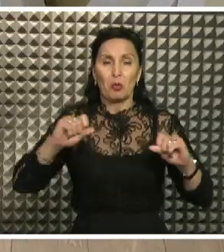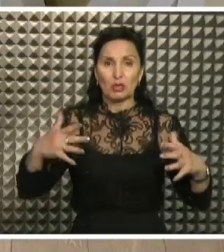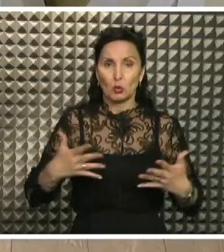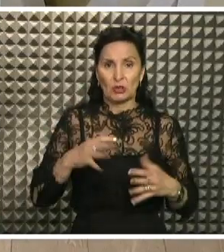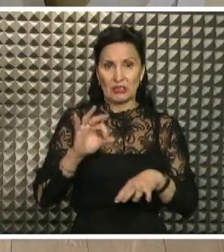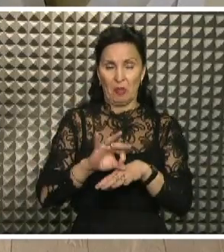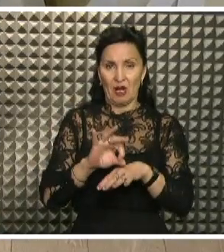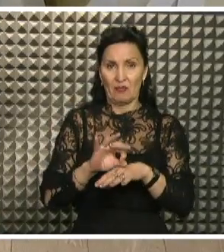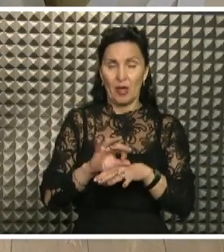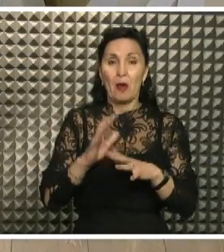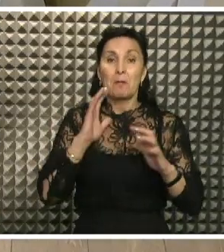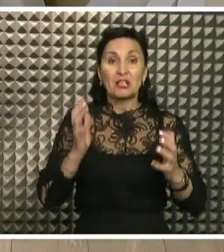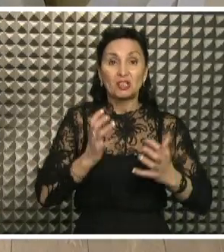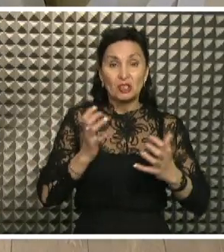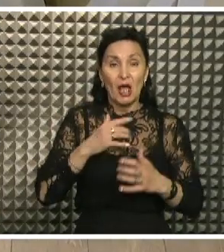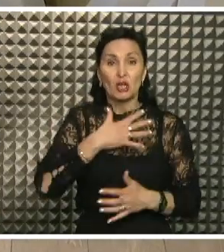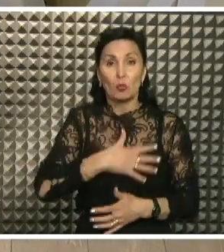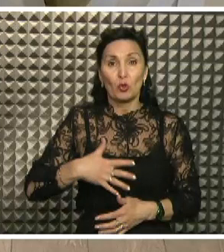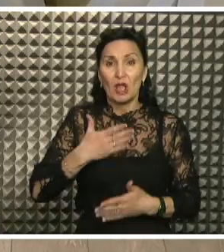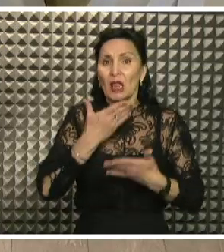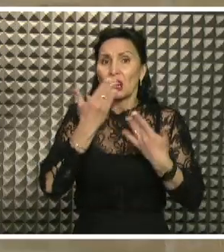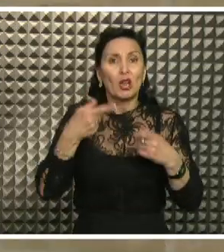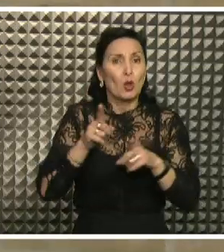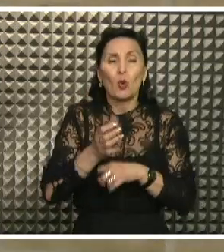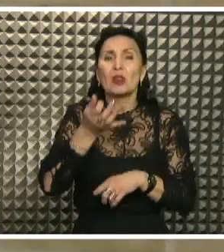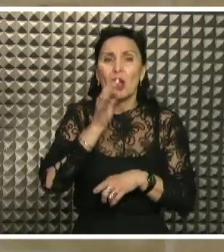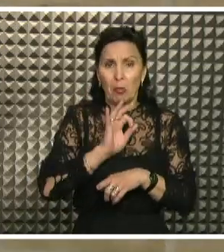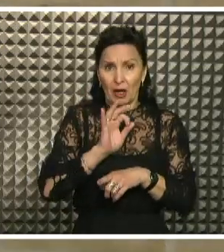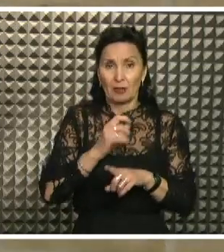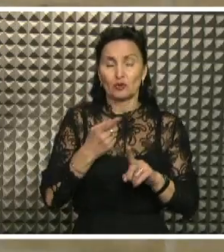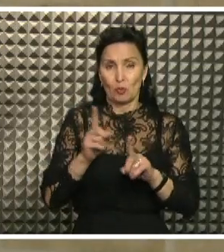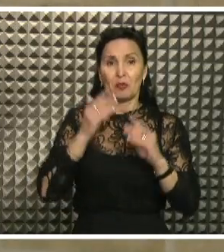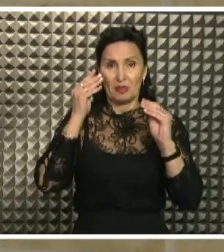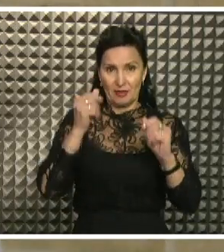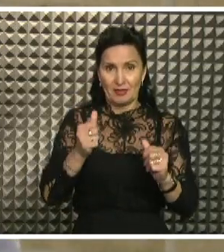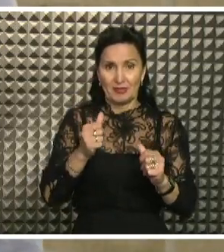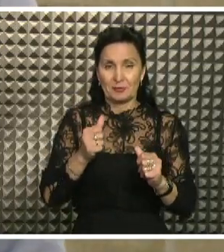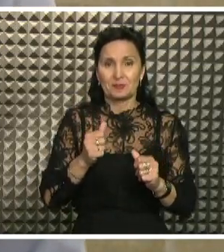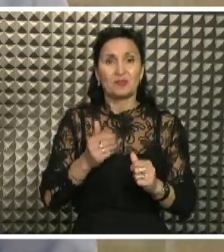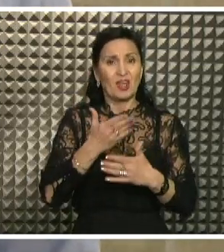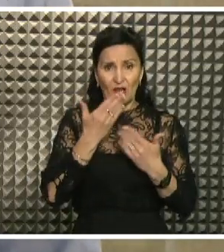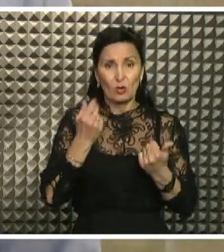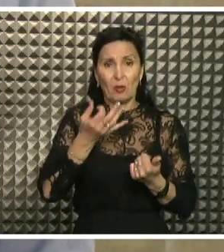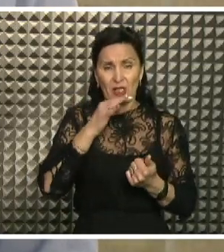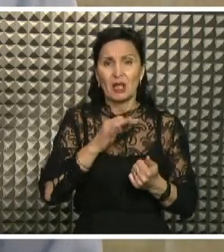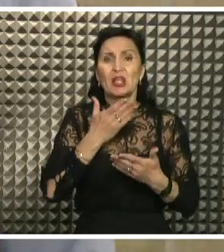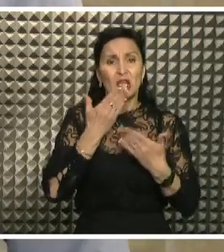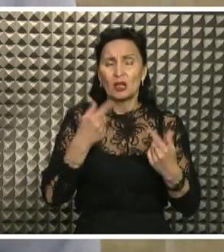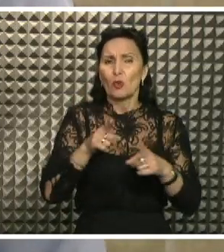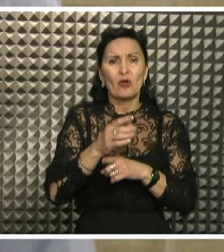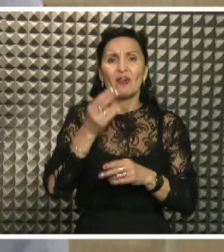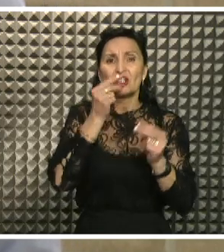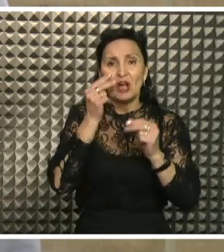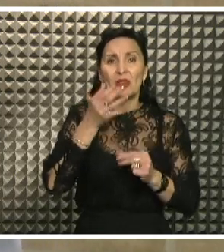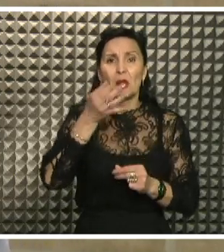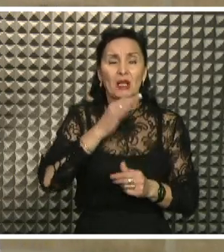заболеваний. Ну, поддержать иммунитет, как бы нет такой таблетки, которая бы на это была действовала. Опять просто нет чудесной таблетки. Да, вот волшебной таблетки вы не найдете, потому